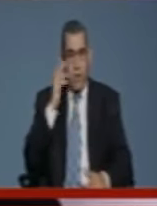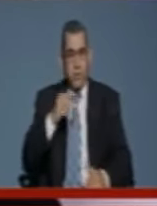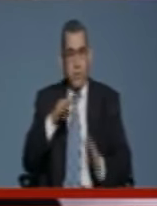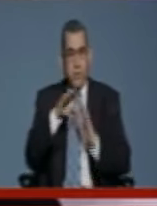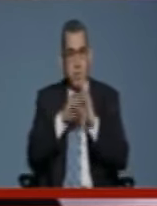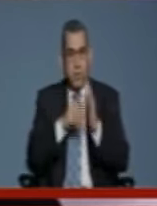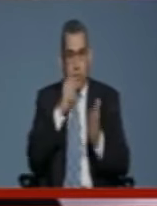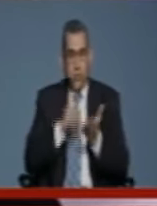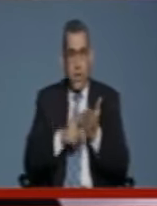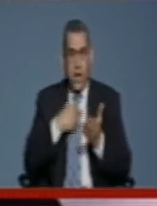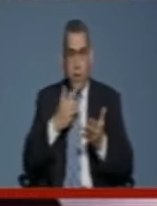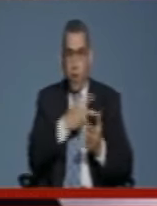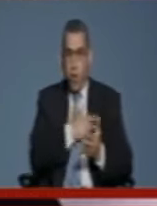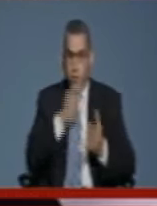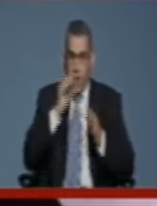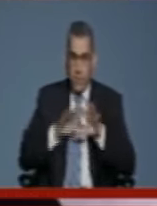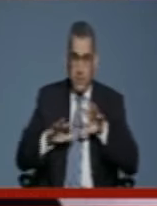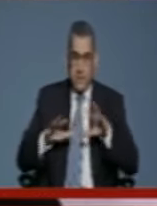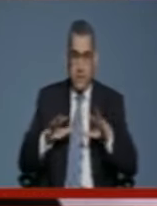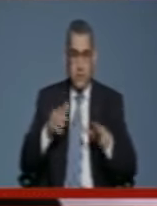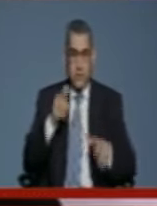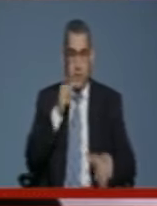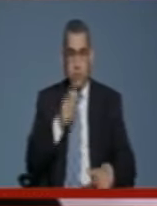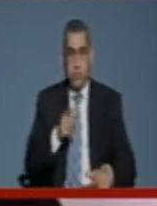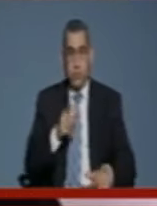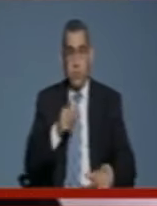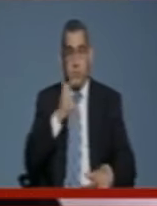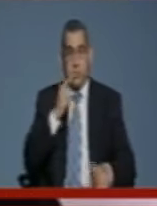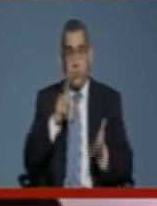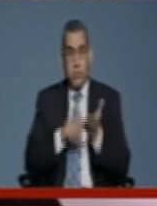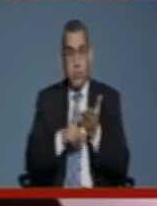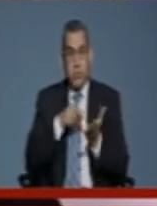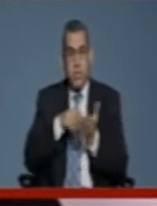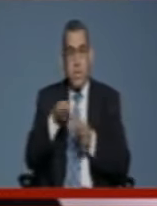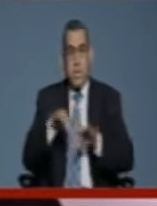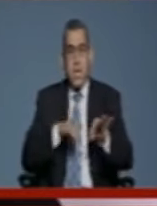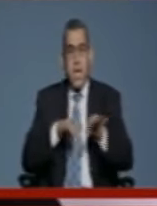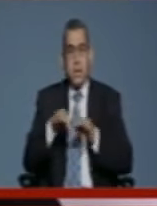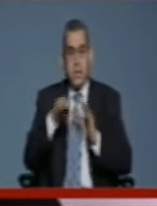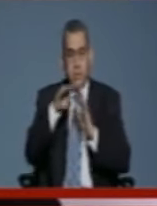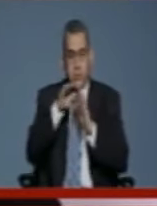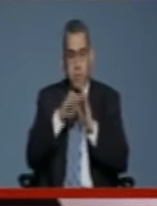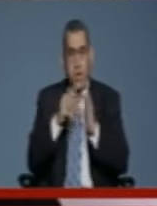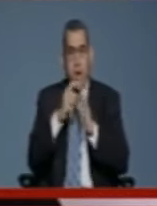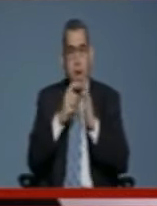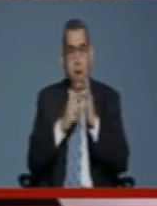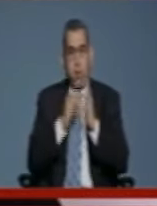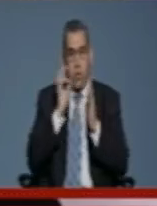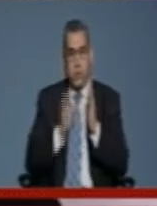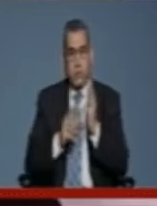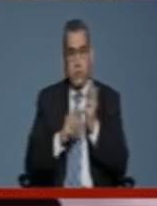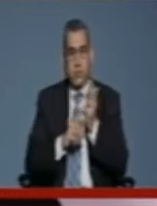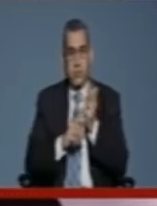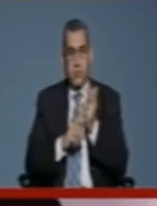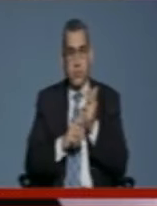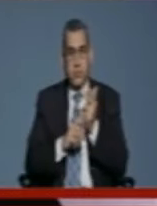الدول. الدول بتمشي بالسياسات وبالقوانين